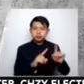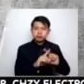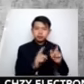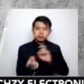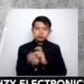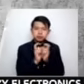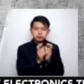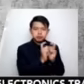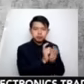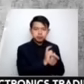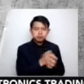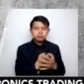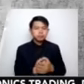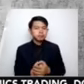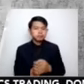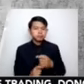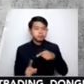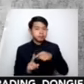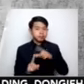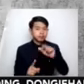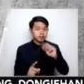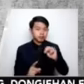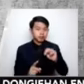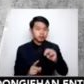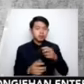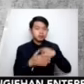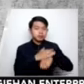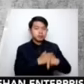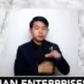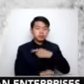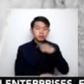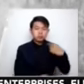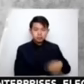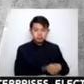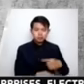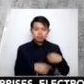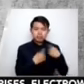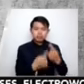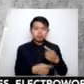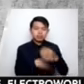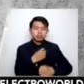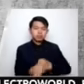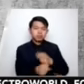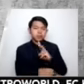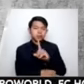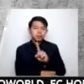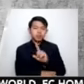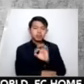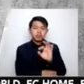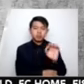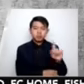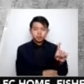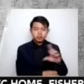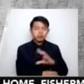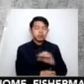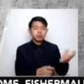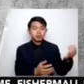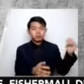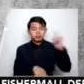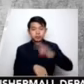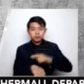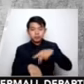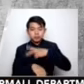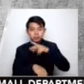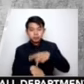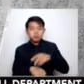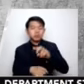PAOK, pinanganak si Lin sa Fujian, China noong 1991. 2016 ang una siyang dumating sa Pilipinas. May SRV